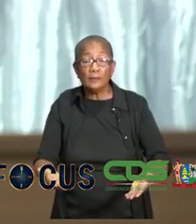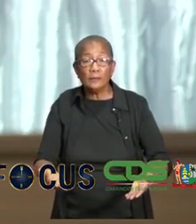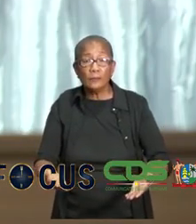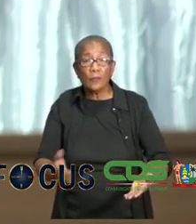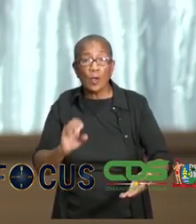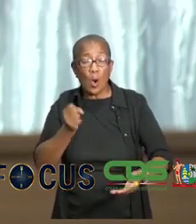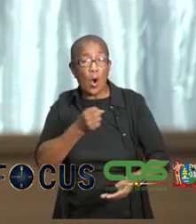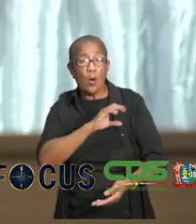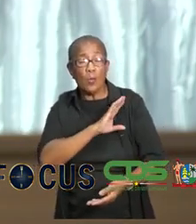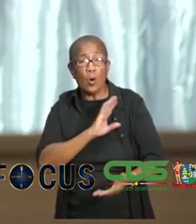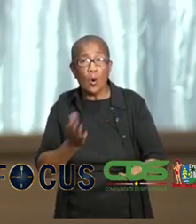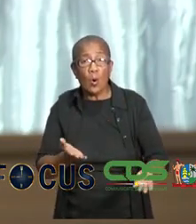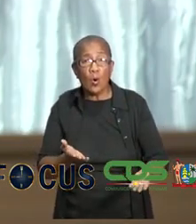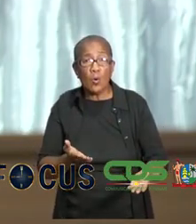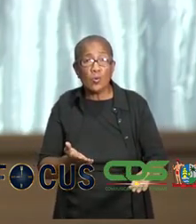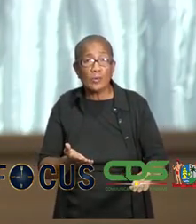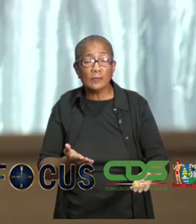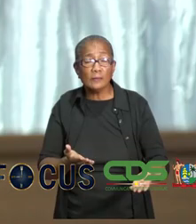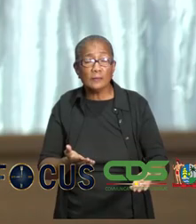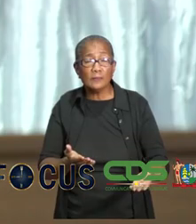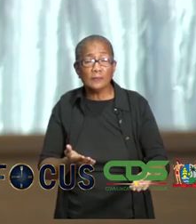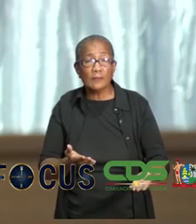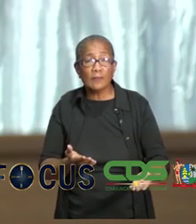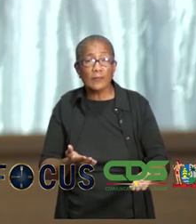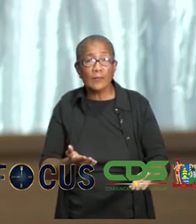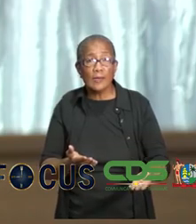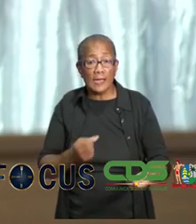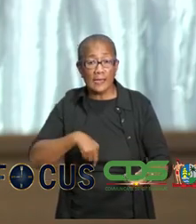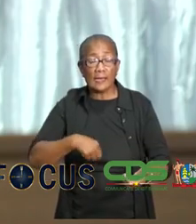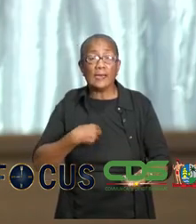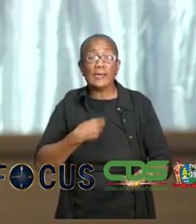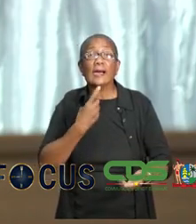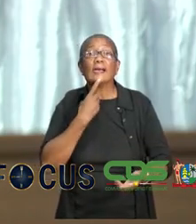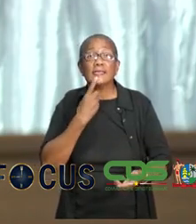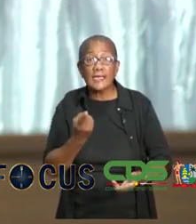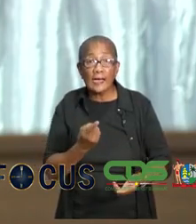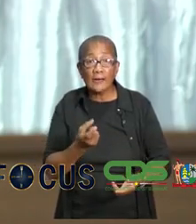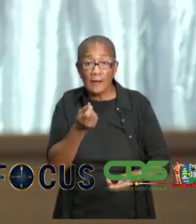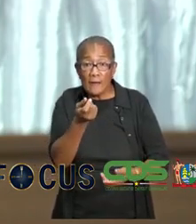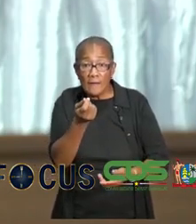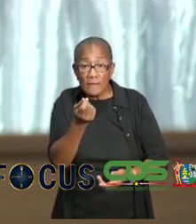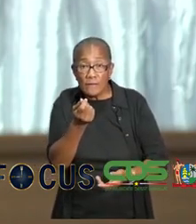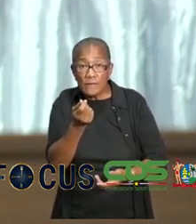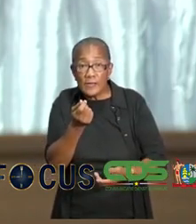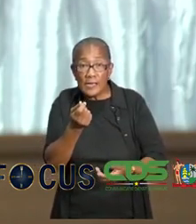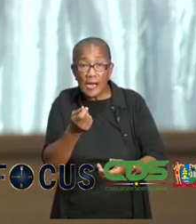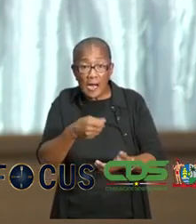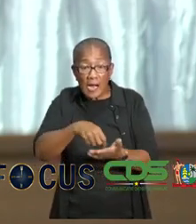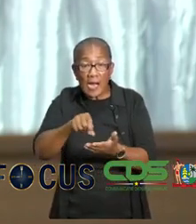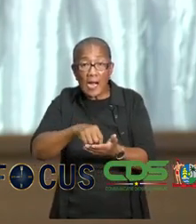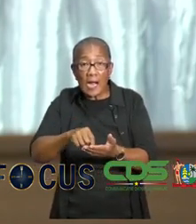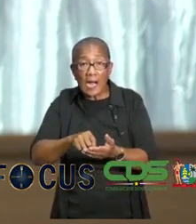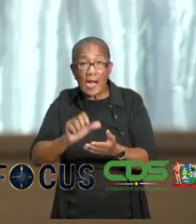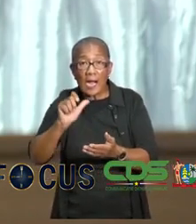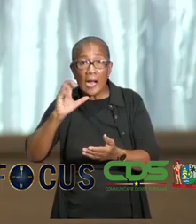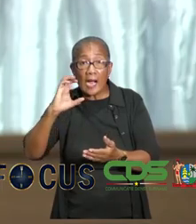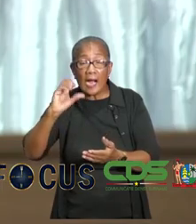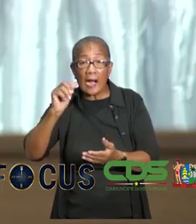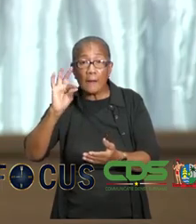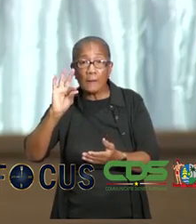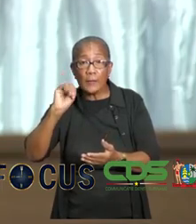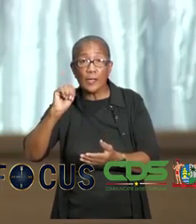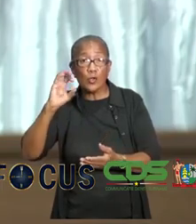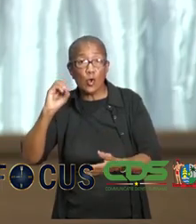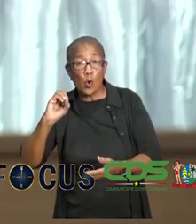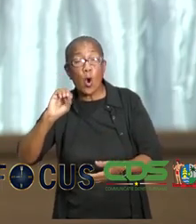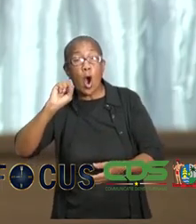ogenschijnlijk, want u kent de interventies via, en ik ga het noemen via Cambio Chotegal, om die koers van